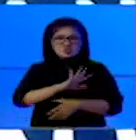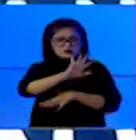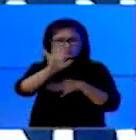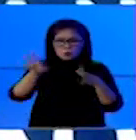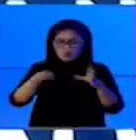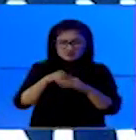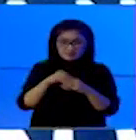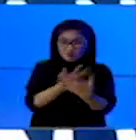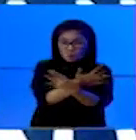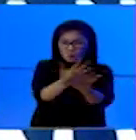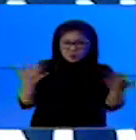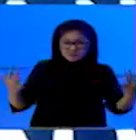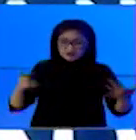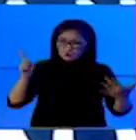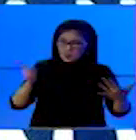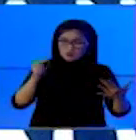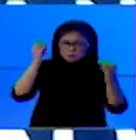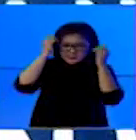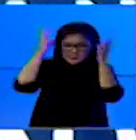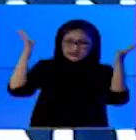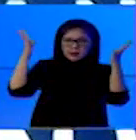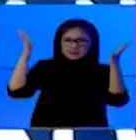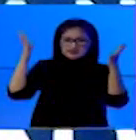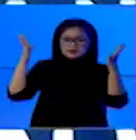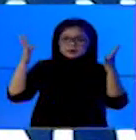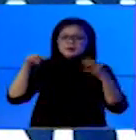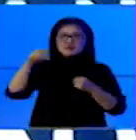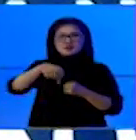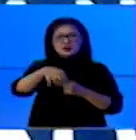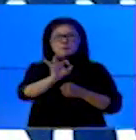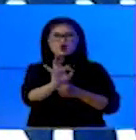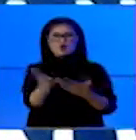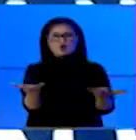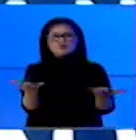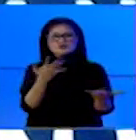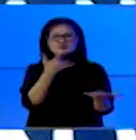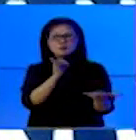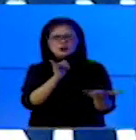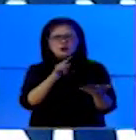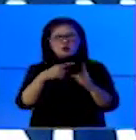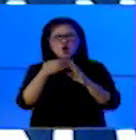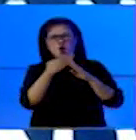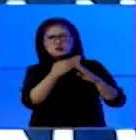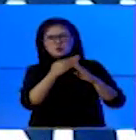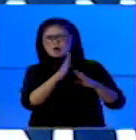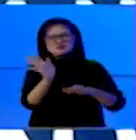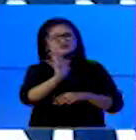masyarakat harus sadar bahwa ini bukan konspirasi, bahwa ini